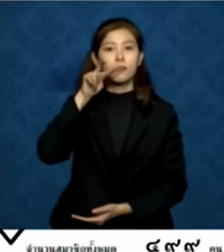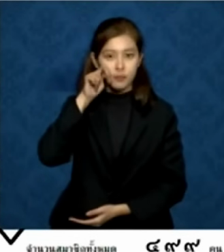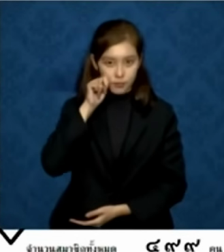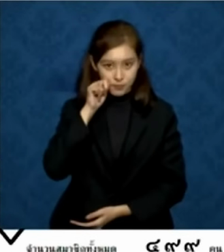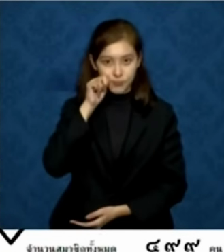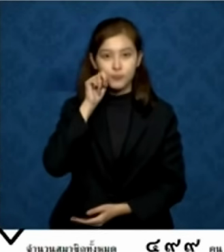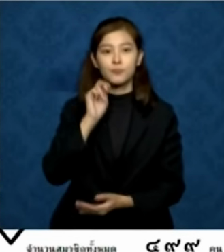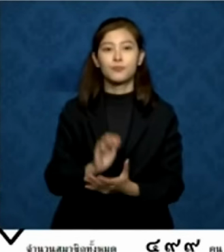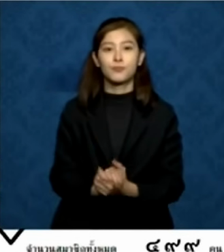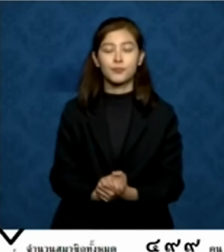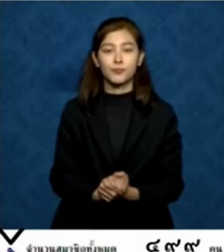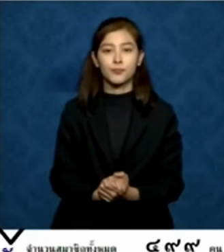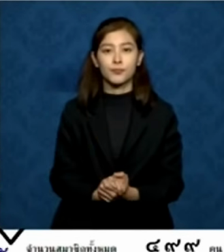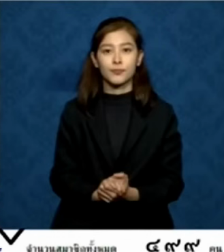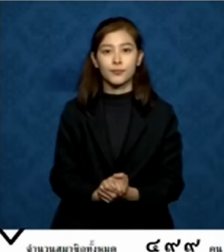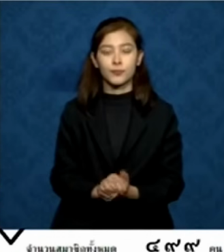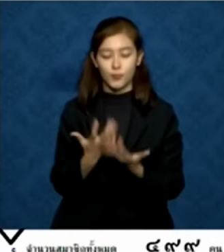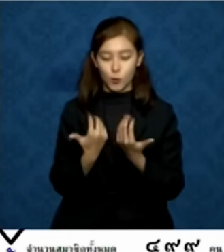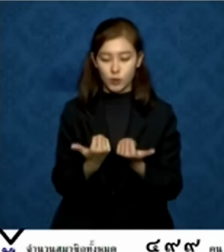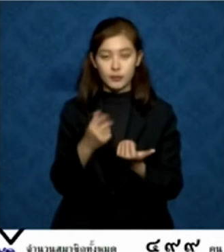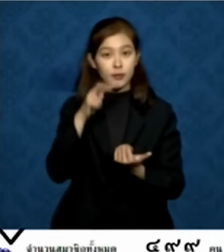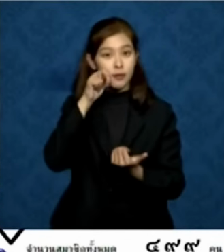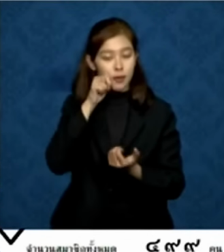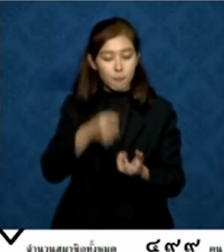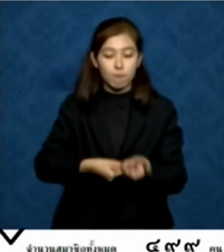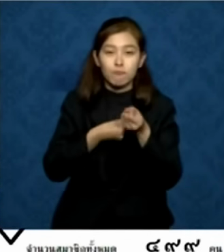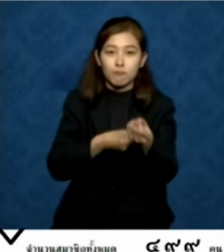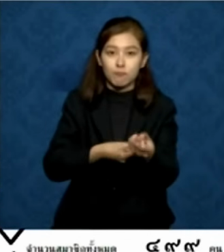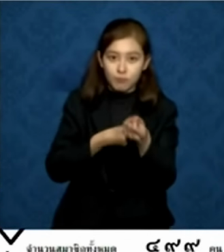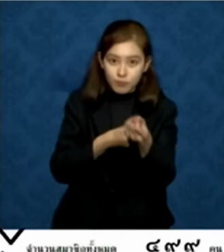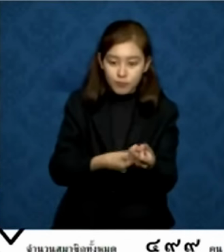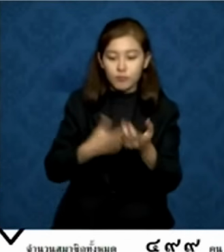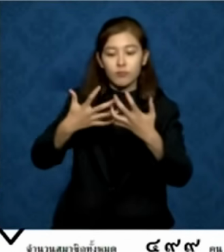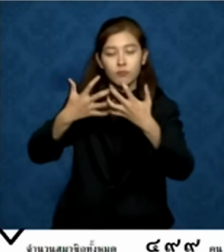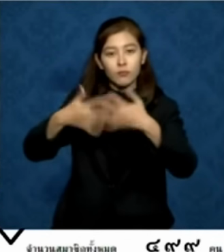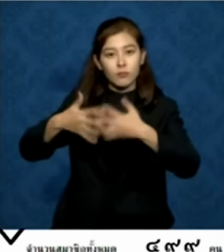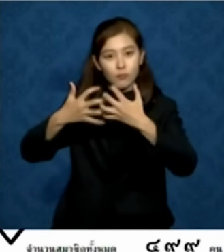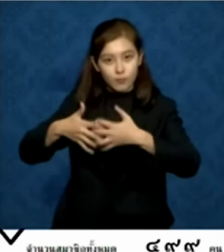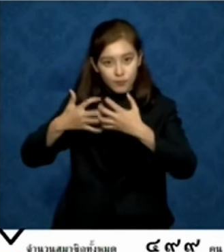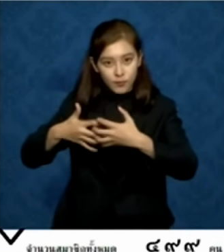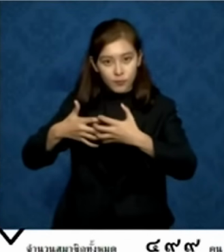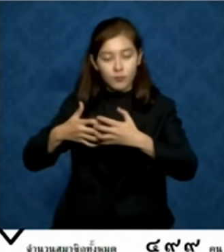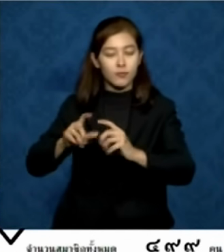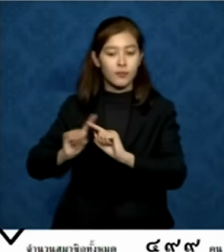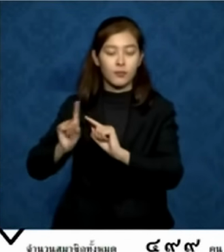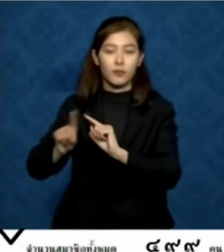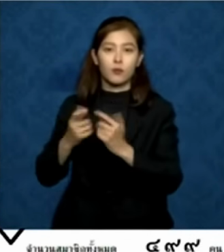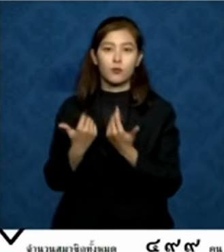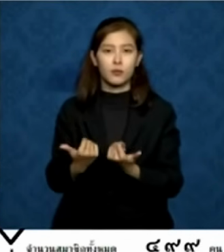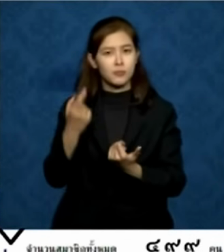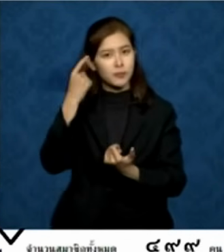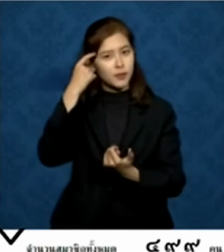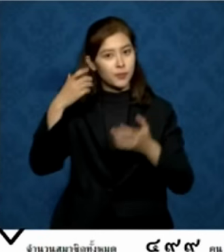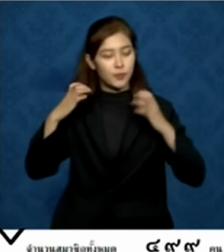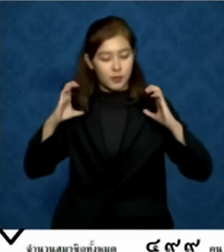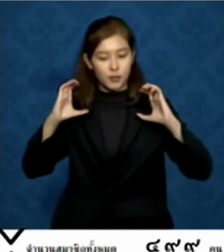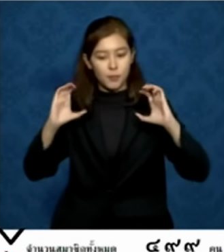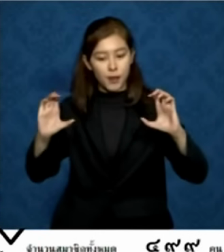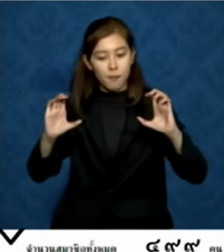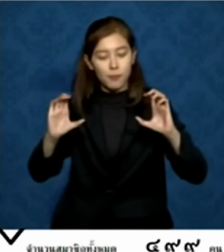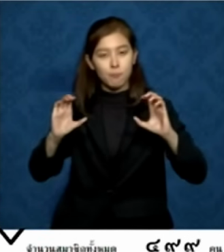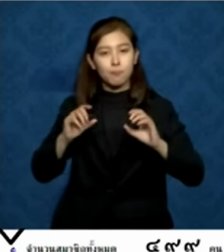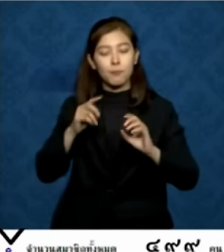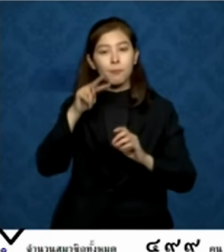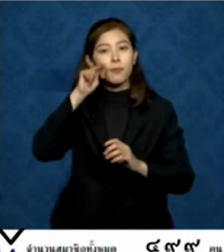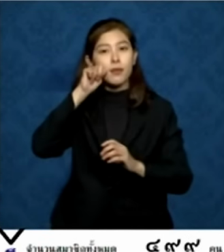น้ำในภาคผลิตการเกษตรภาคอุตสาหกรรมโดยรัฐบาลจะขยายการเชื่อมต่อชลประท